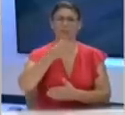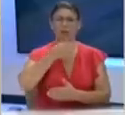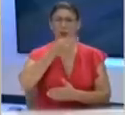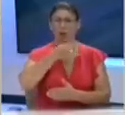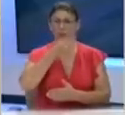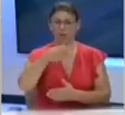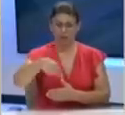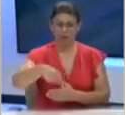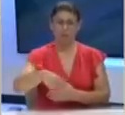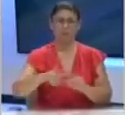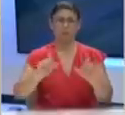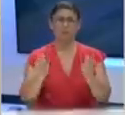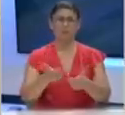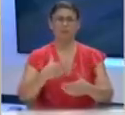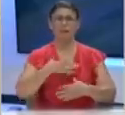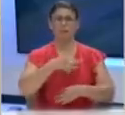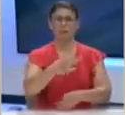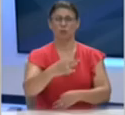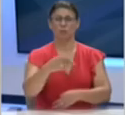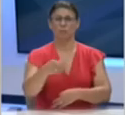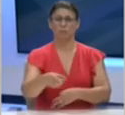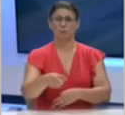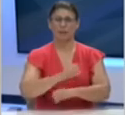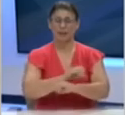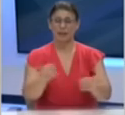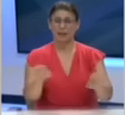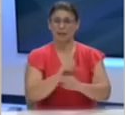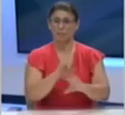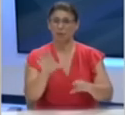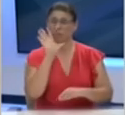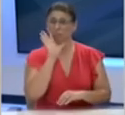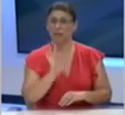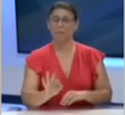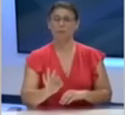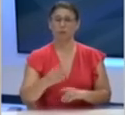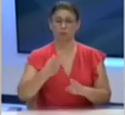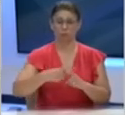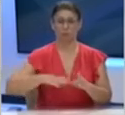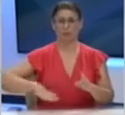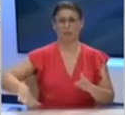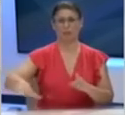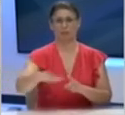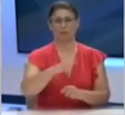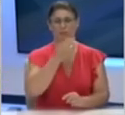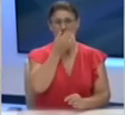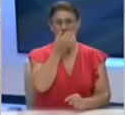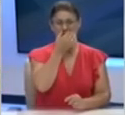εδώ στην Εθνική Αντιπροσωπεία για να ενημερώσετε πραγματικά τον ελληνικό λαό.